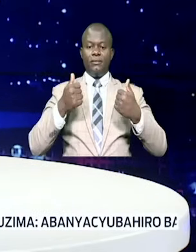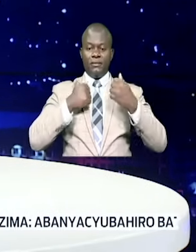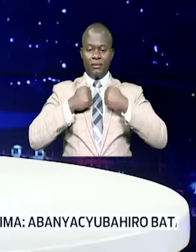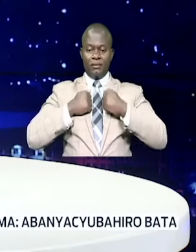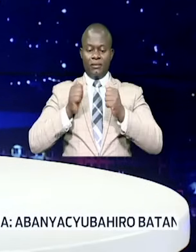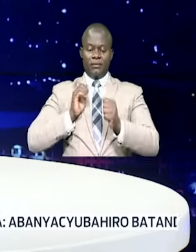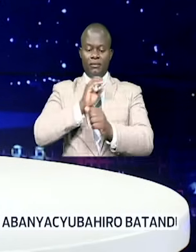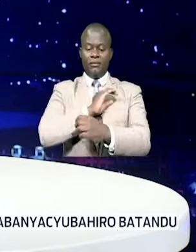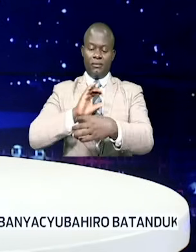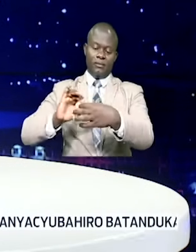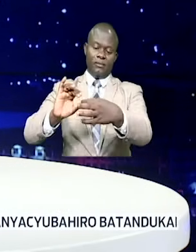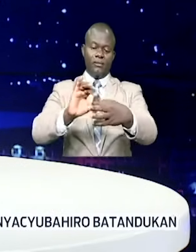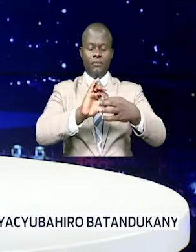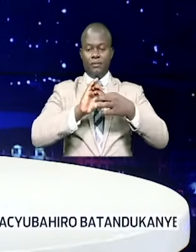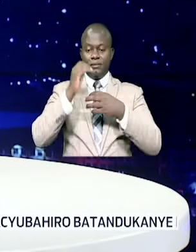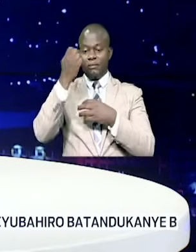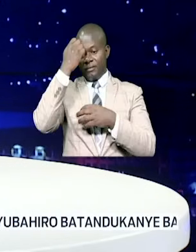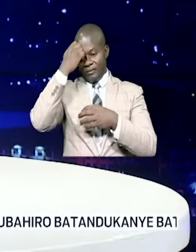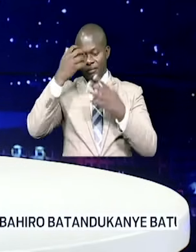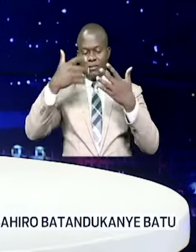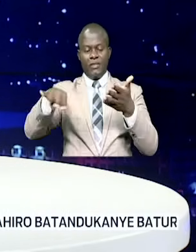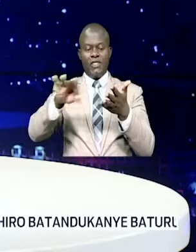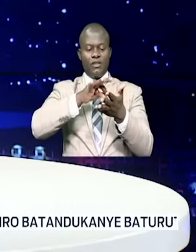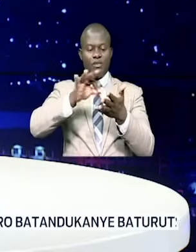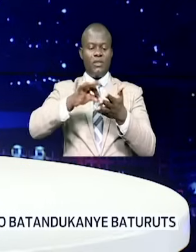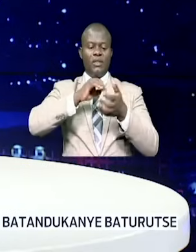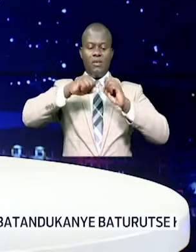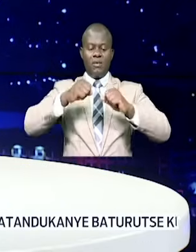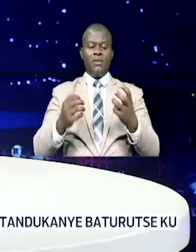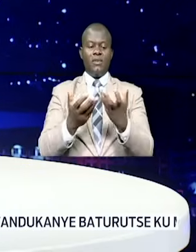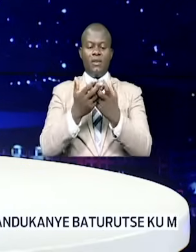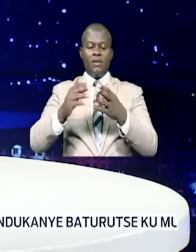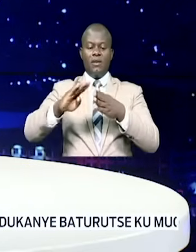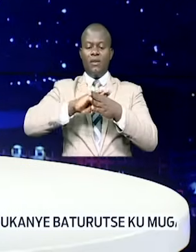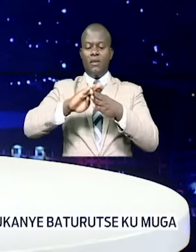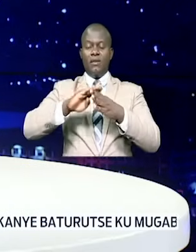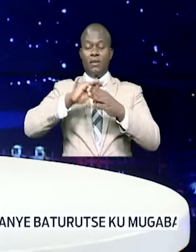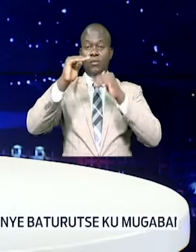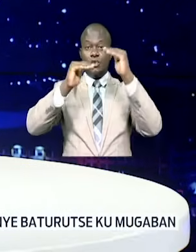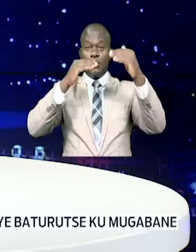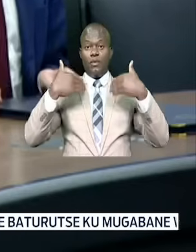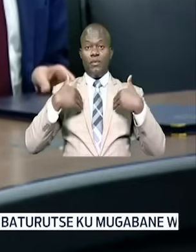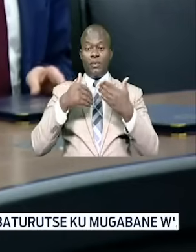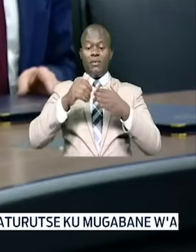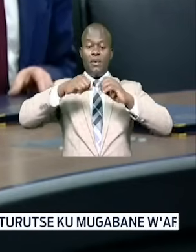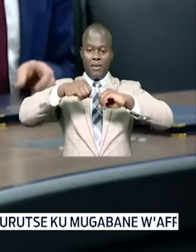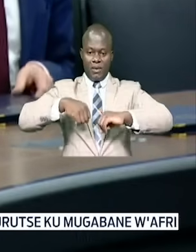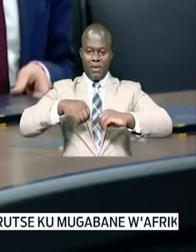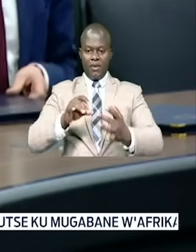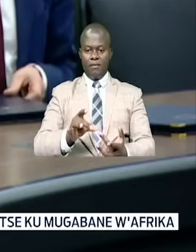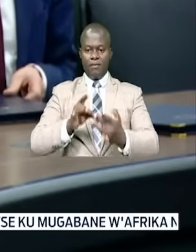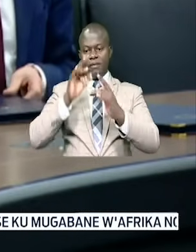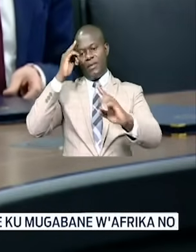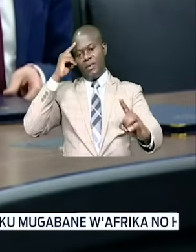y'Ubumwe bw'Uburayi bamaze gusinyana amasezerano hajyanye n'ishoramari mu rwego rw'ubuzima. Ni amasezerano rero by'umwihariko agamije